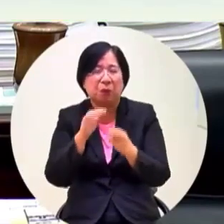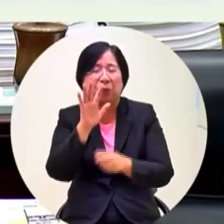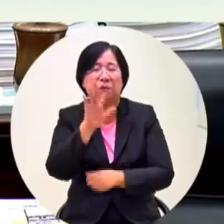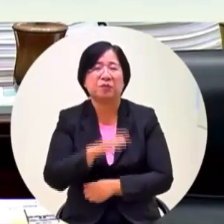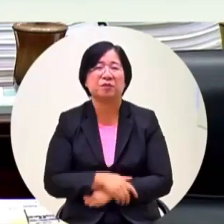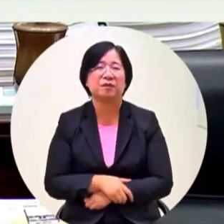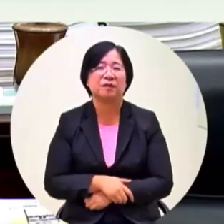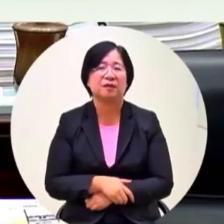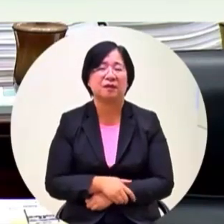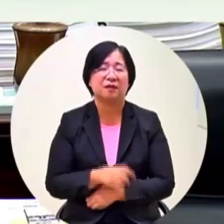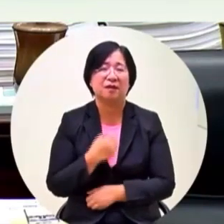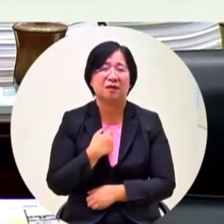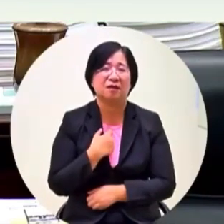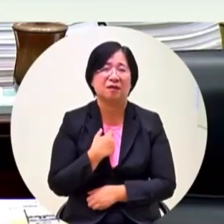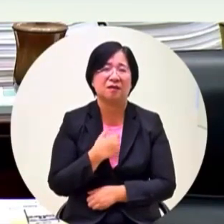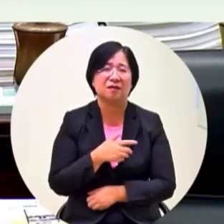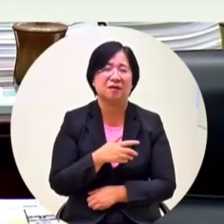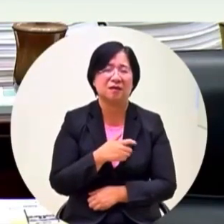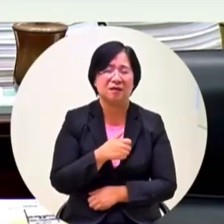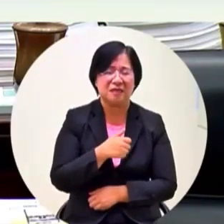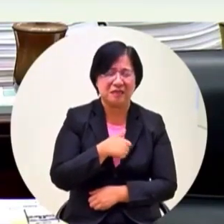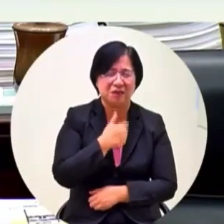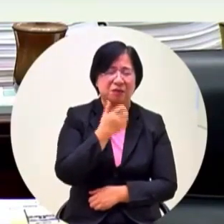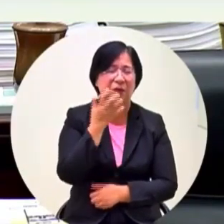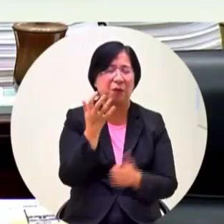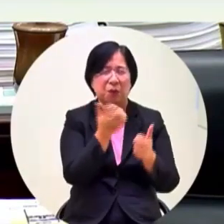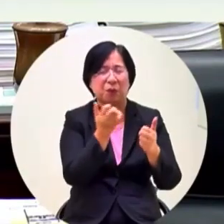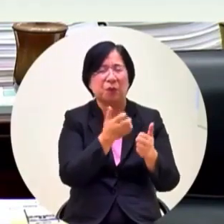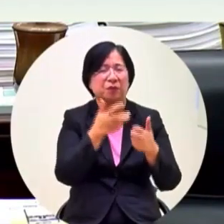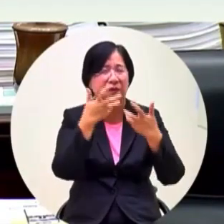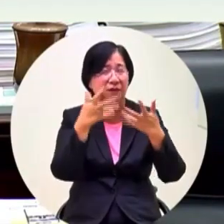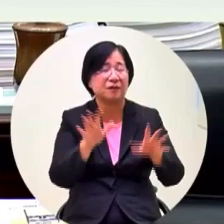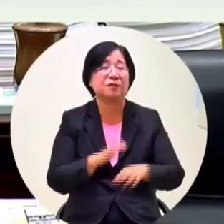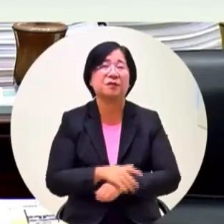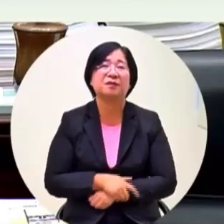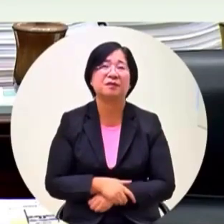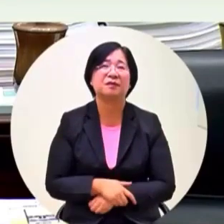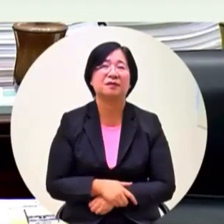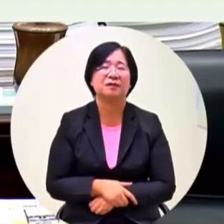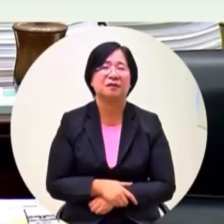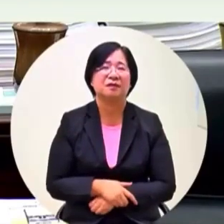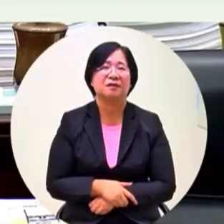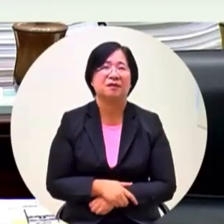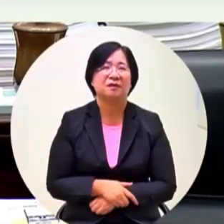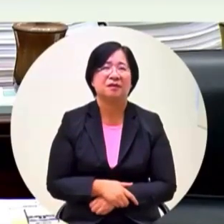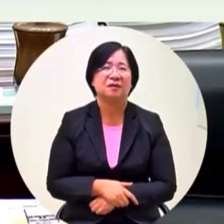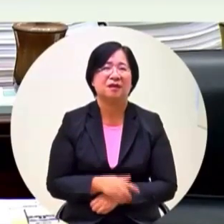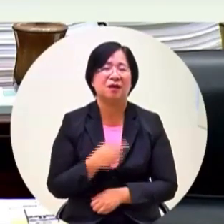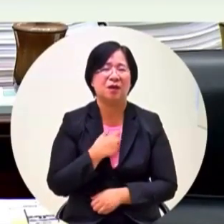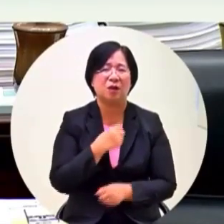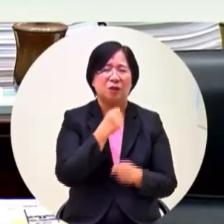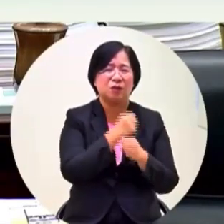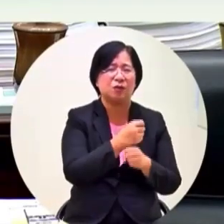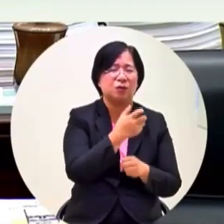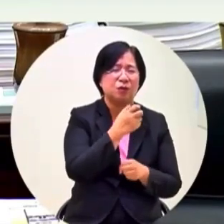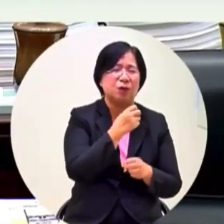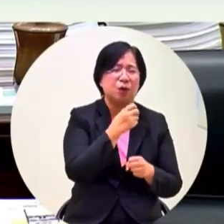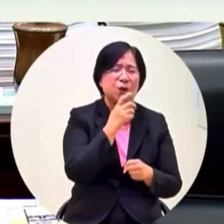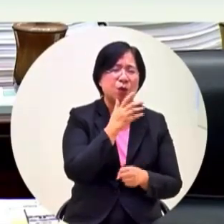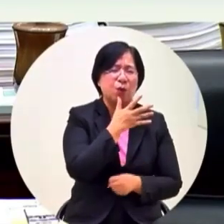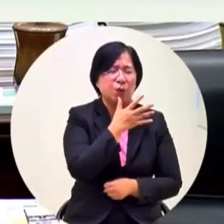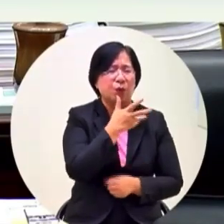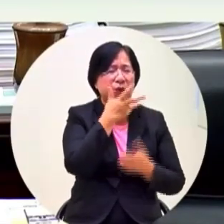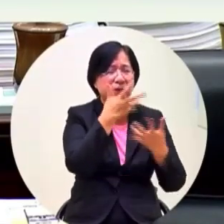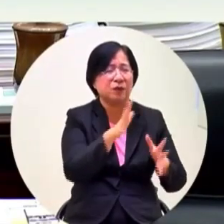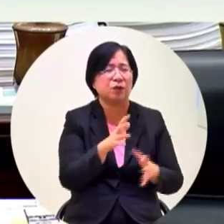长讲话讲太满，说太多啊，人讲吼讲一本机啊，做无一汤匙啦。那你又讲